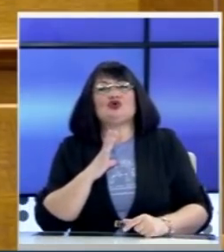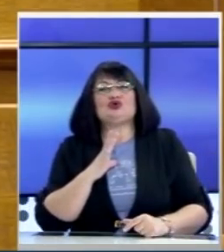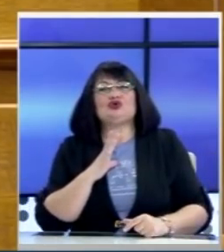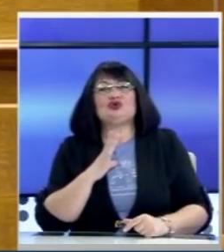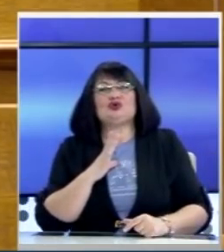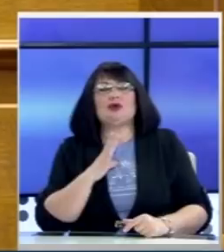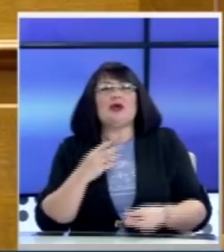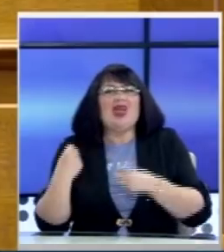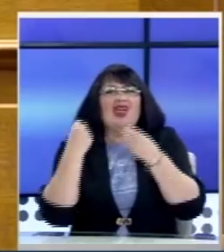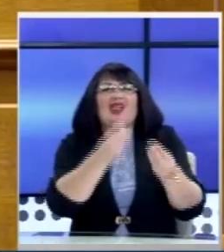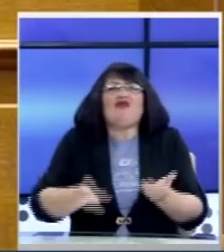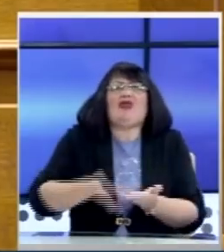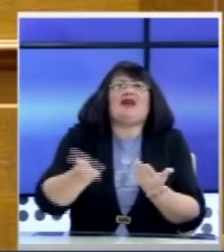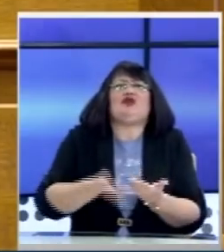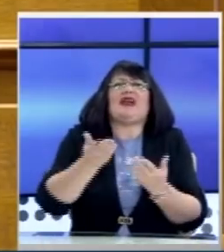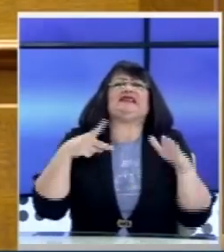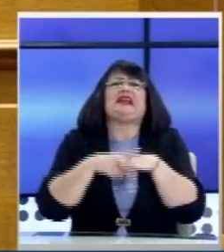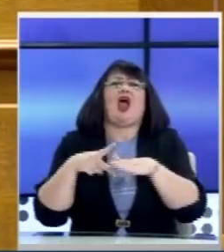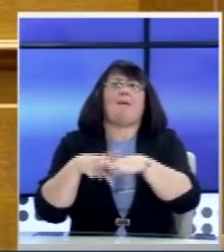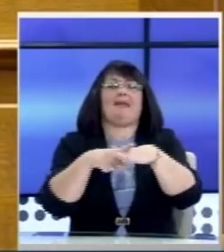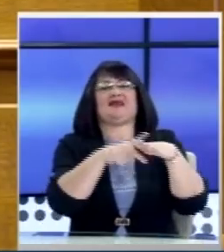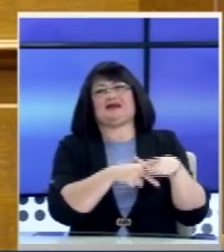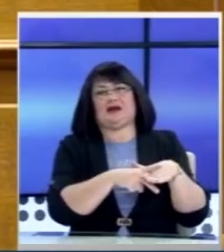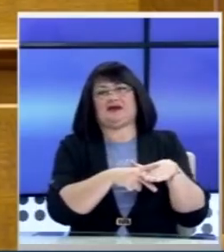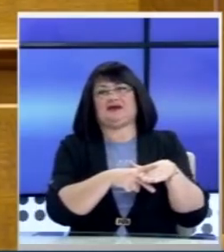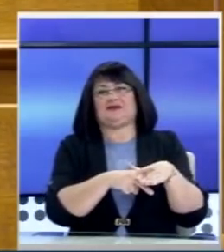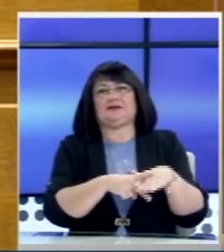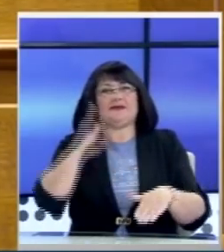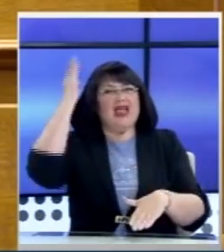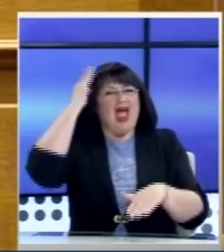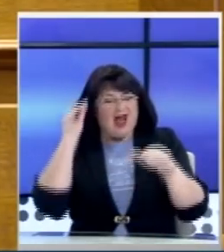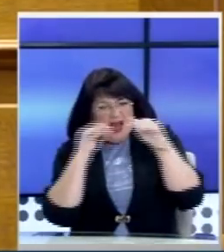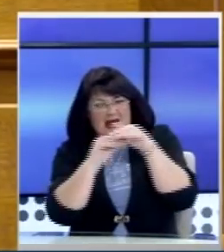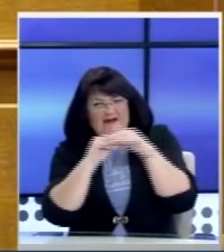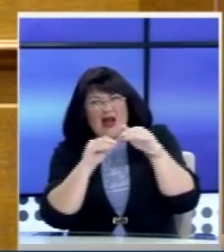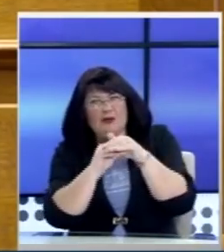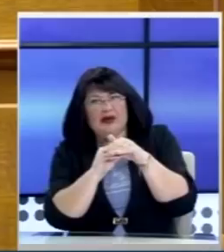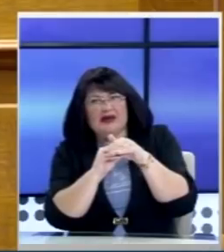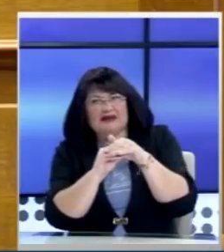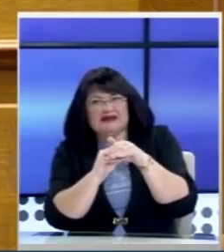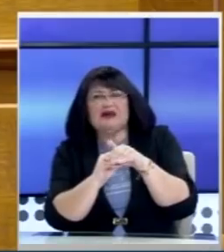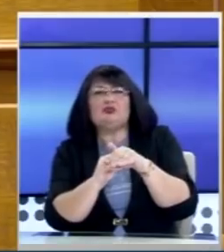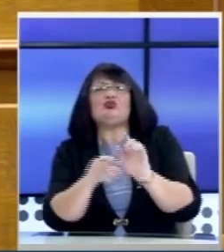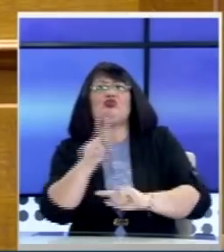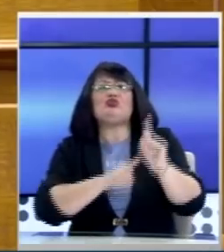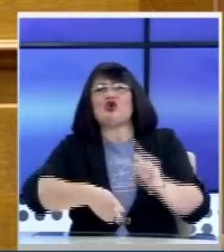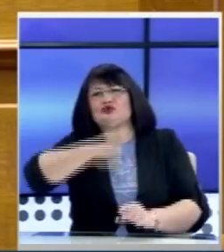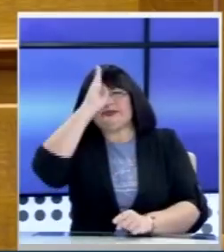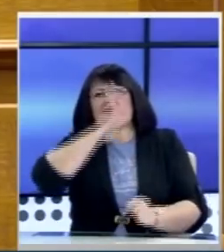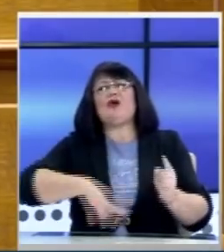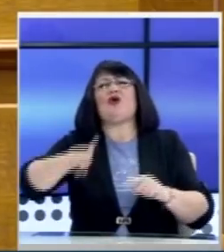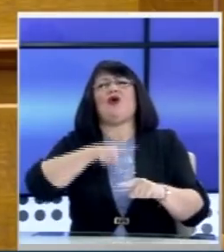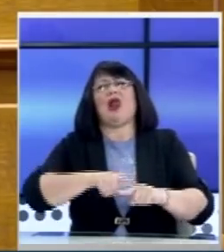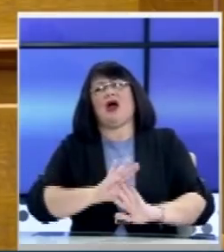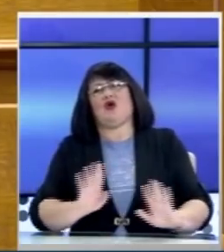μπουκάλες οξυγόνου στις τράπεζες και μάλιστα με τις ανακεφαλαιοποιήσεις που πλήρωσαν οι εργαζόμενοι, ο ίδιος ο ελληνικός